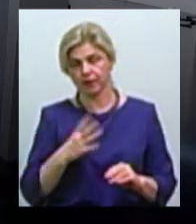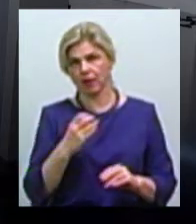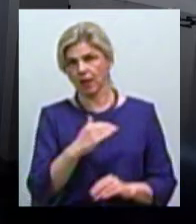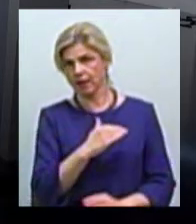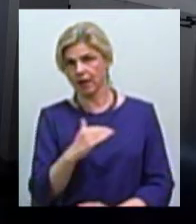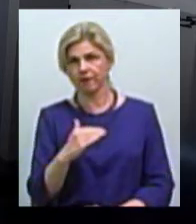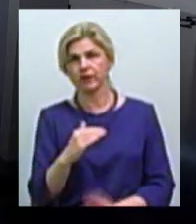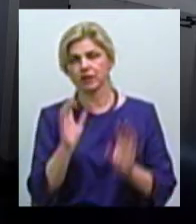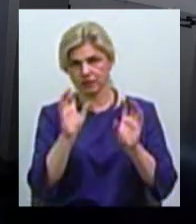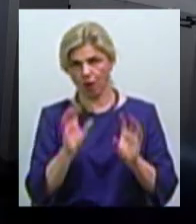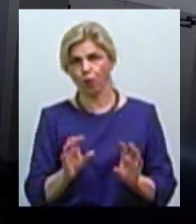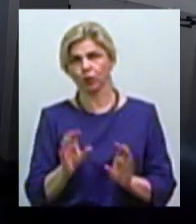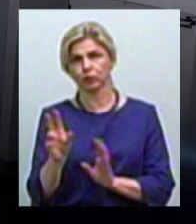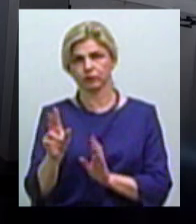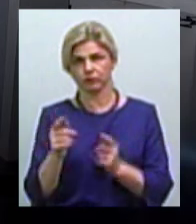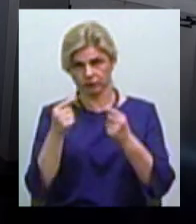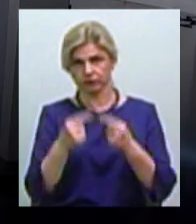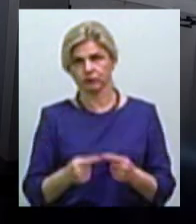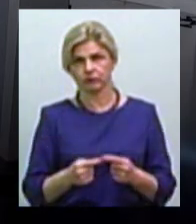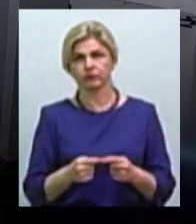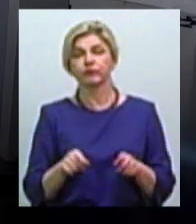рівні закону?